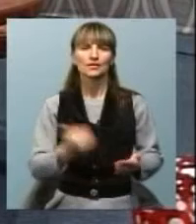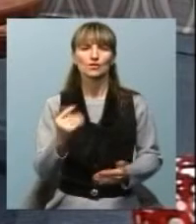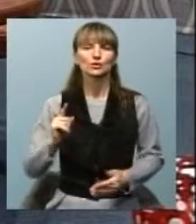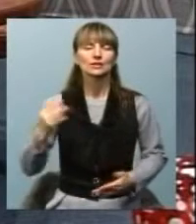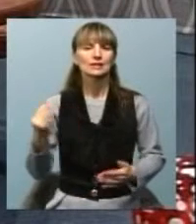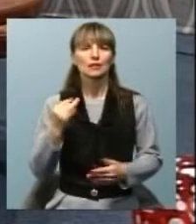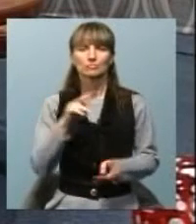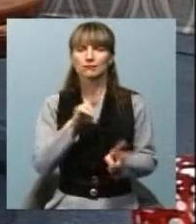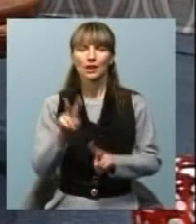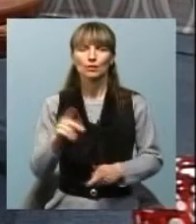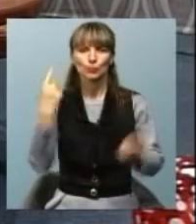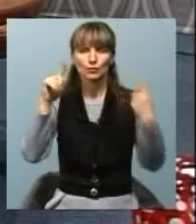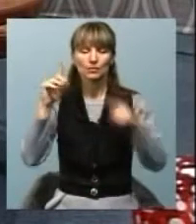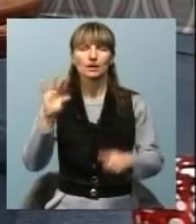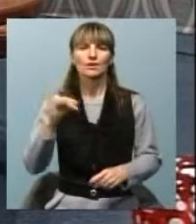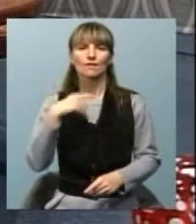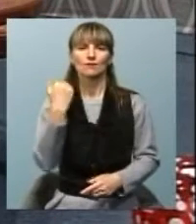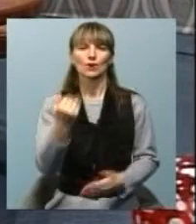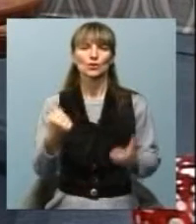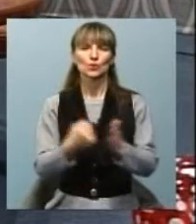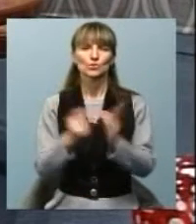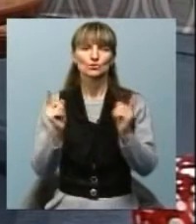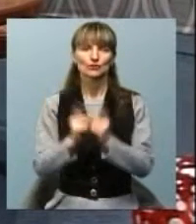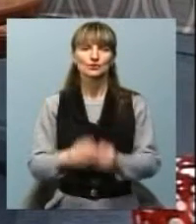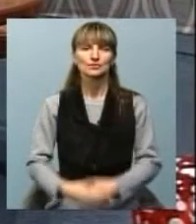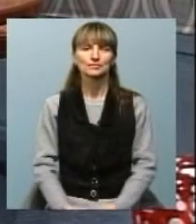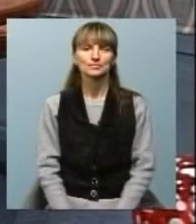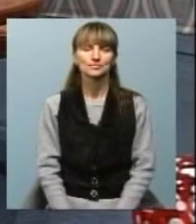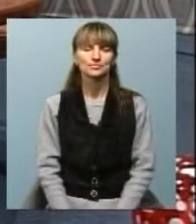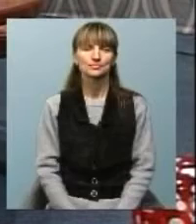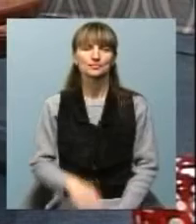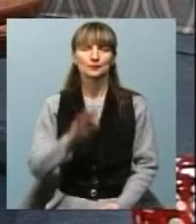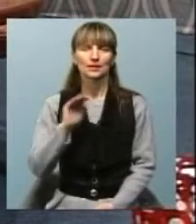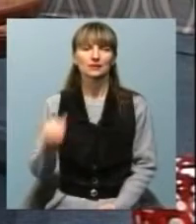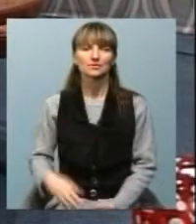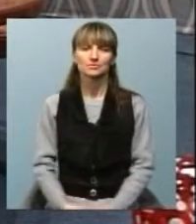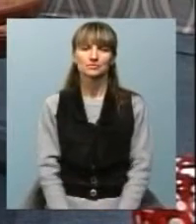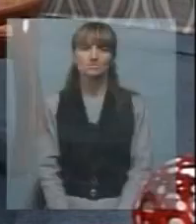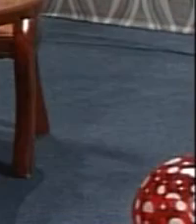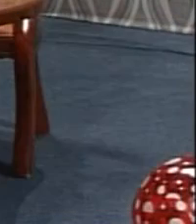чекає цікавий перегляд мультфільму. Говоримо вам до зустрічей! Всем до свидания!